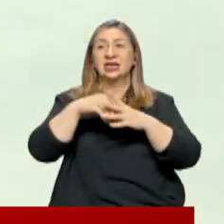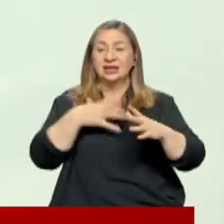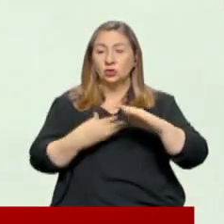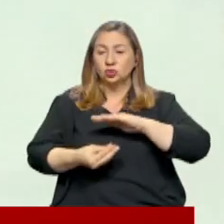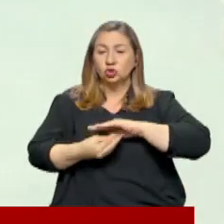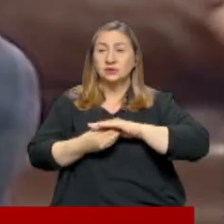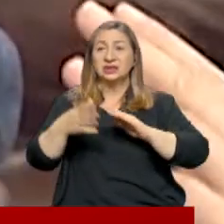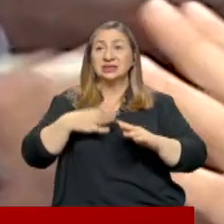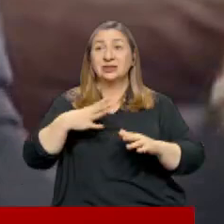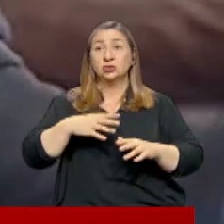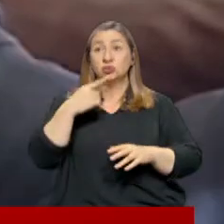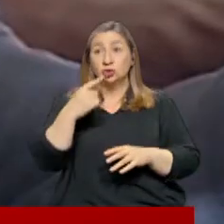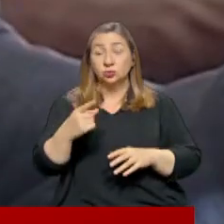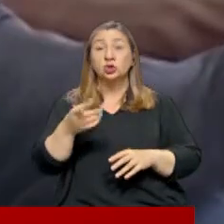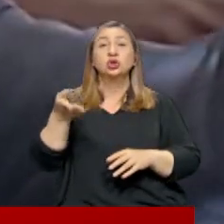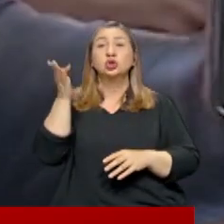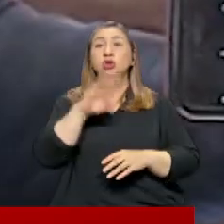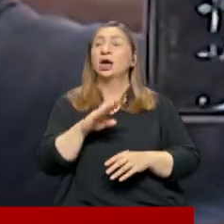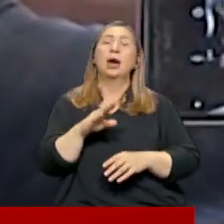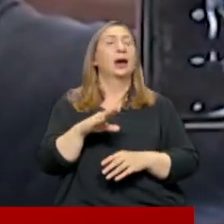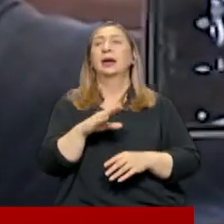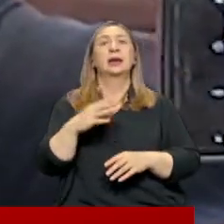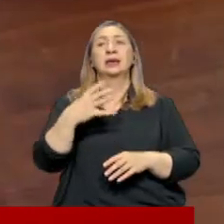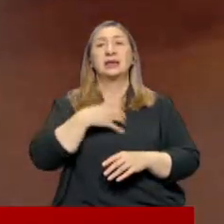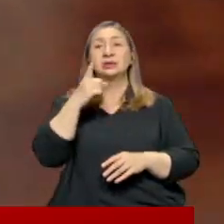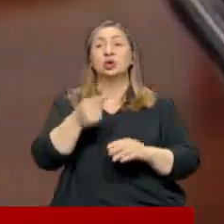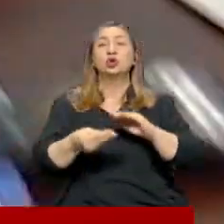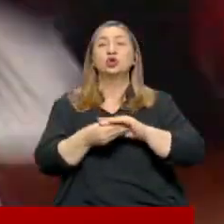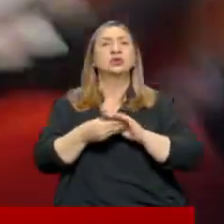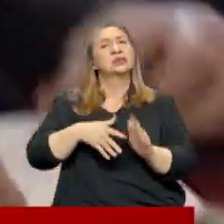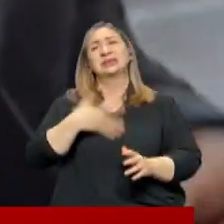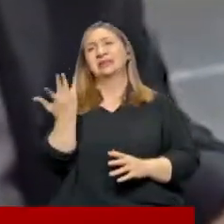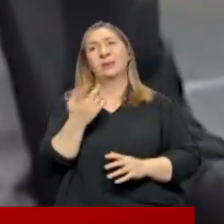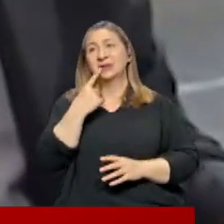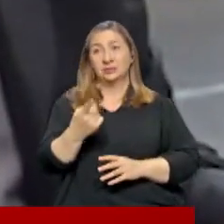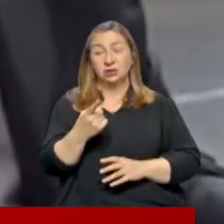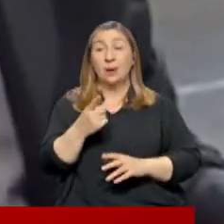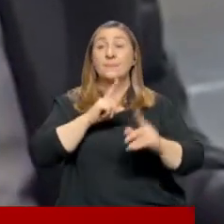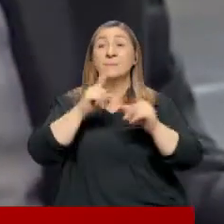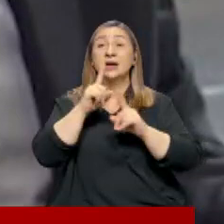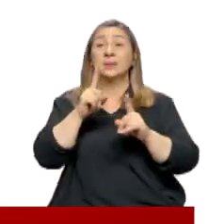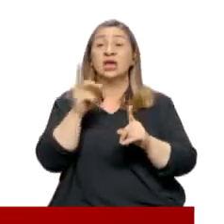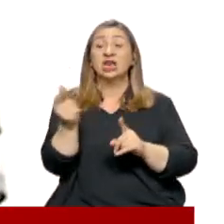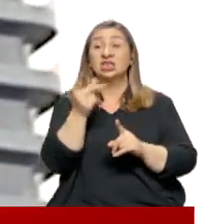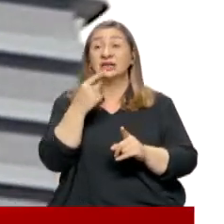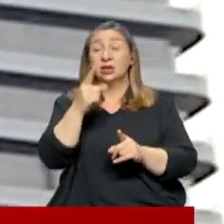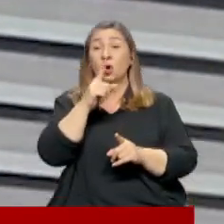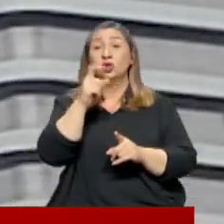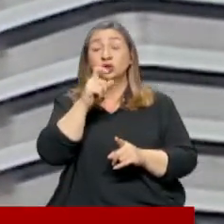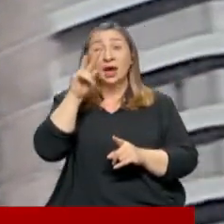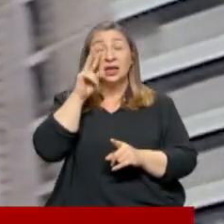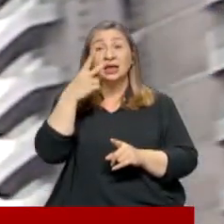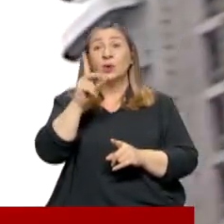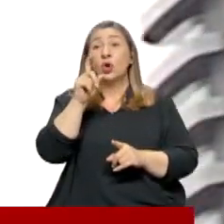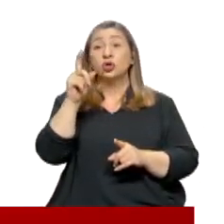rüşvet istendiğini dile getirmiş, sonrasında yine kendisi rüşvet istenmediğini söylemişti. Mahkemenin kaçak dediği 19